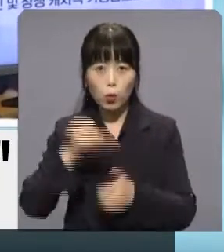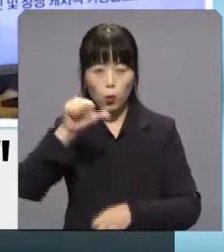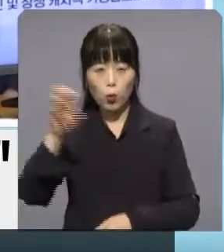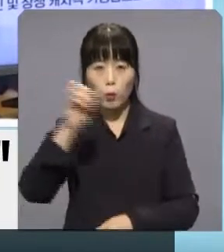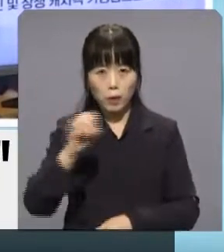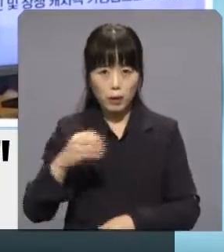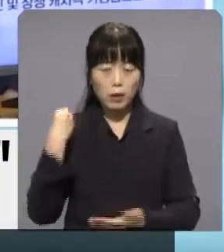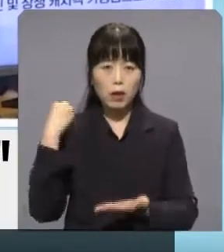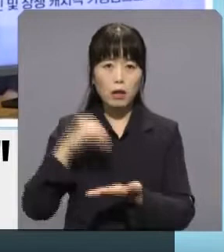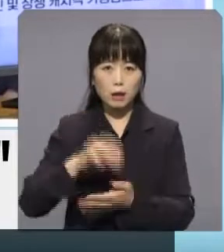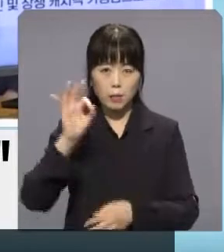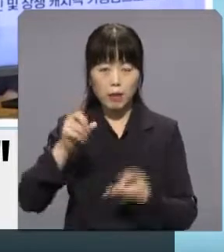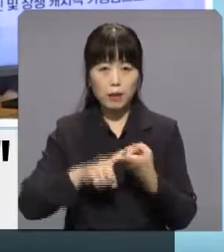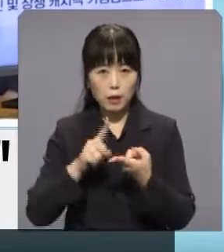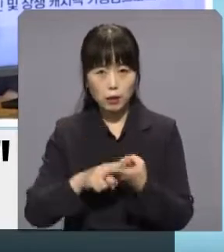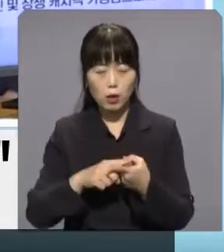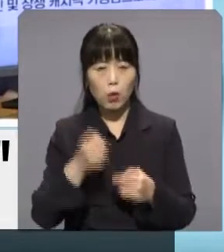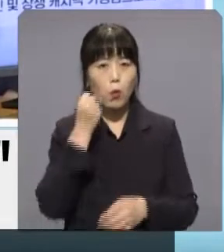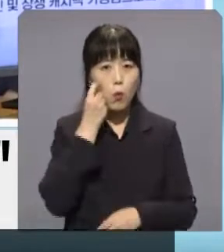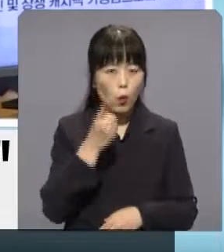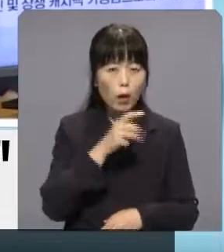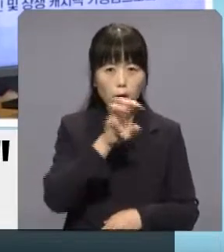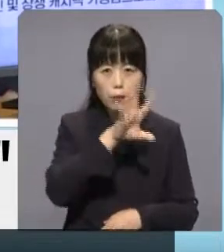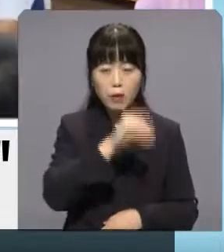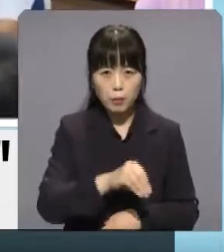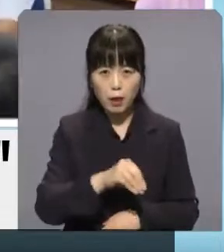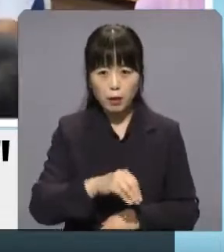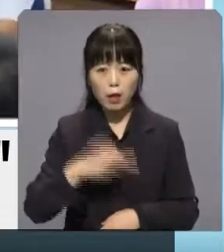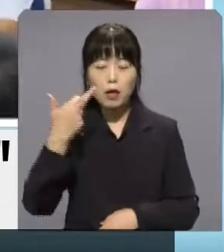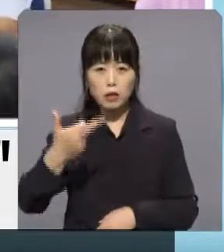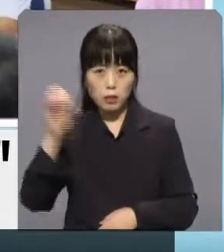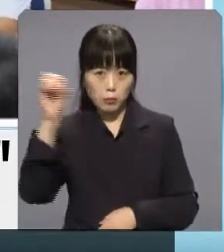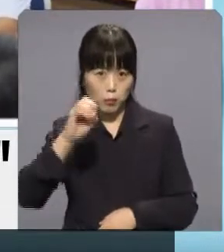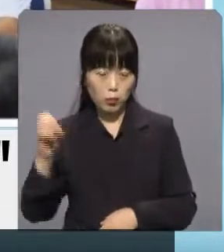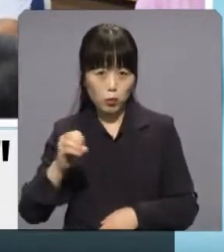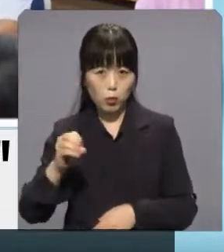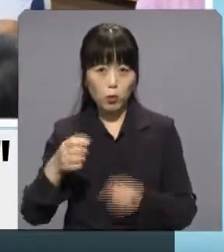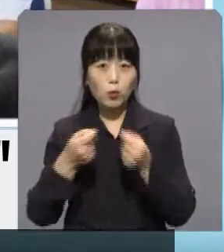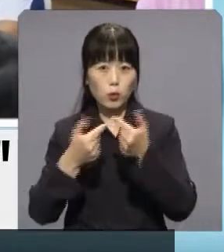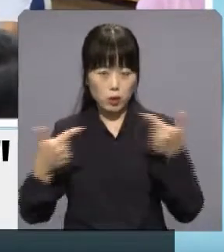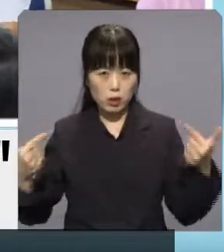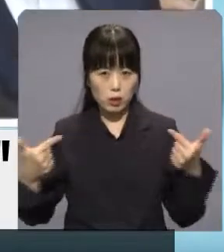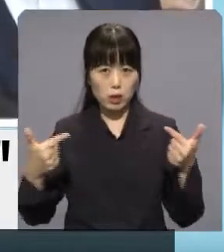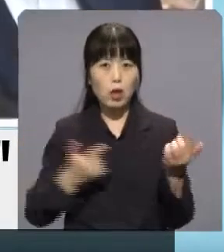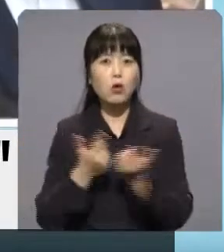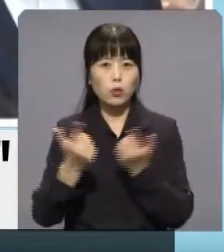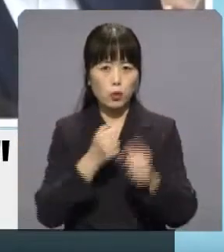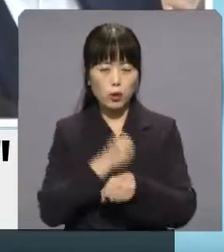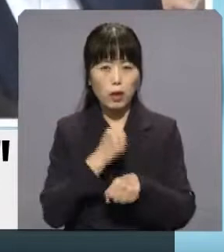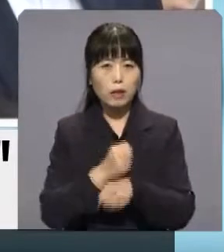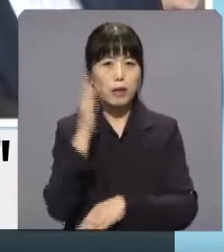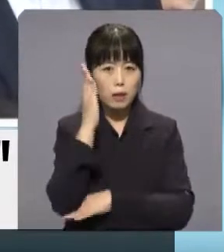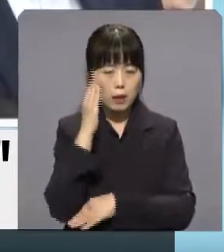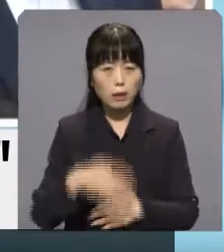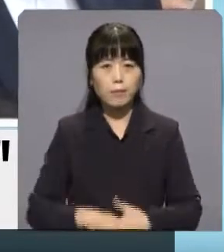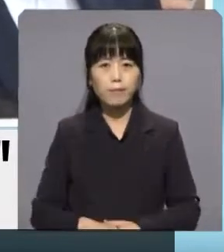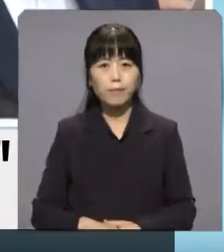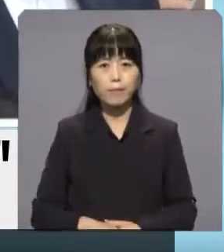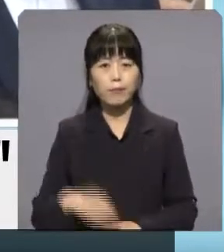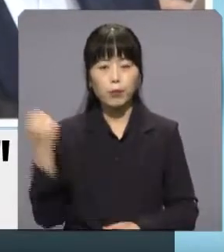5%였던 캐시백을 월 30만원 최대 17%까지 이렇게 늘리기로 조정을 한다고 합니다